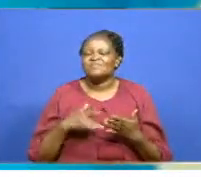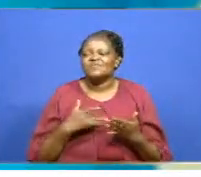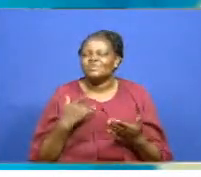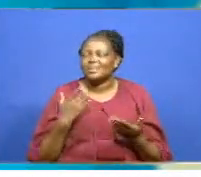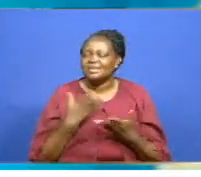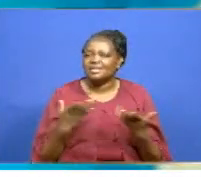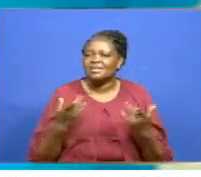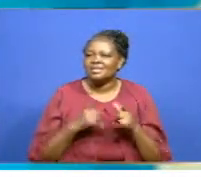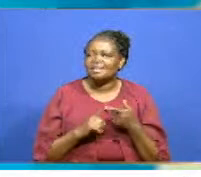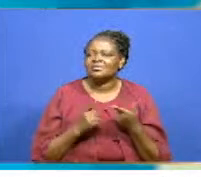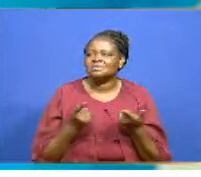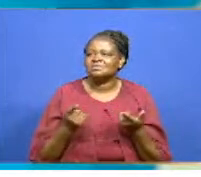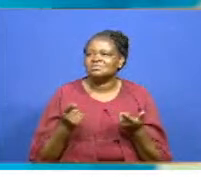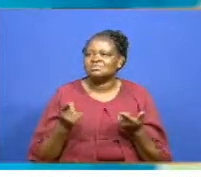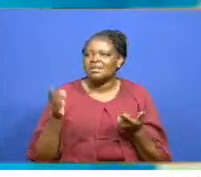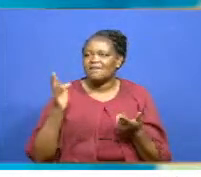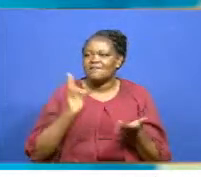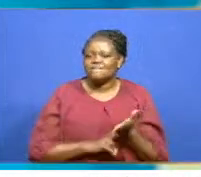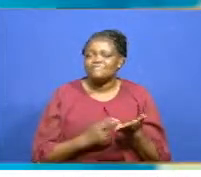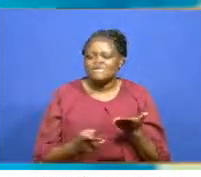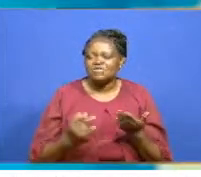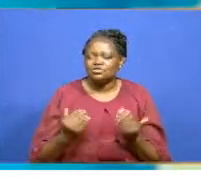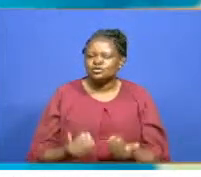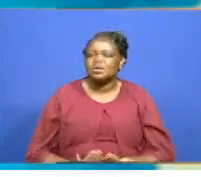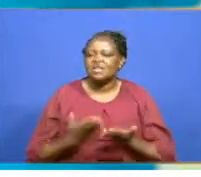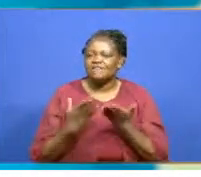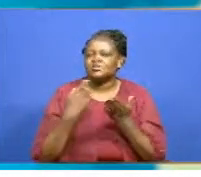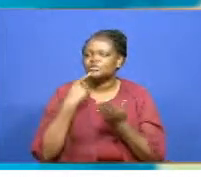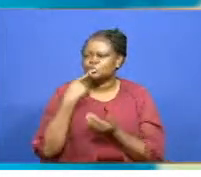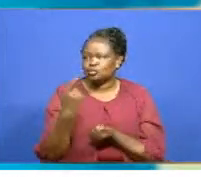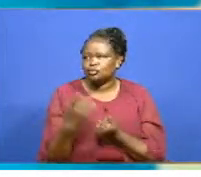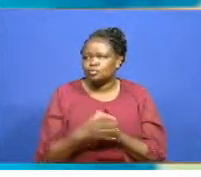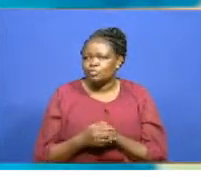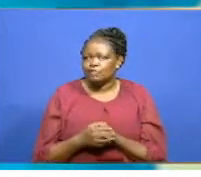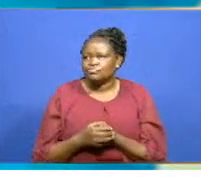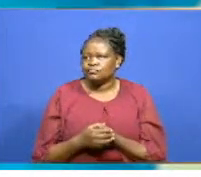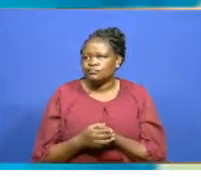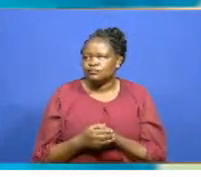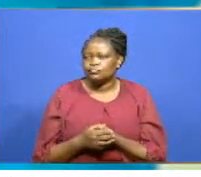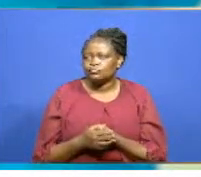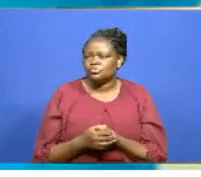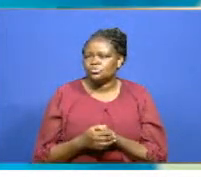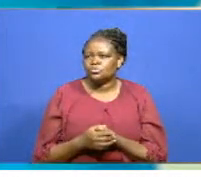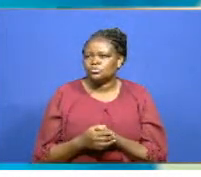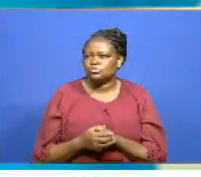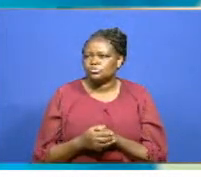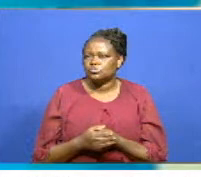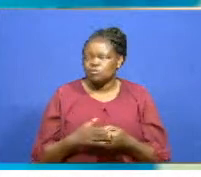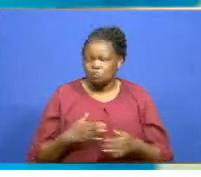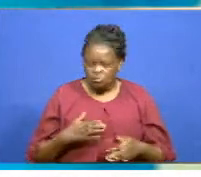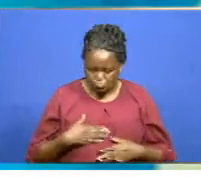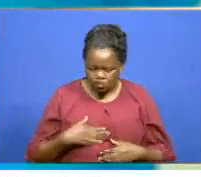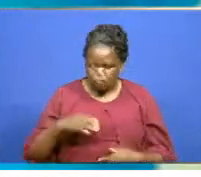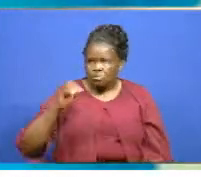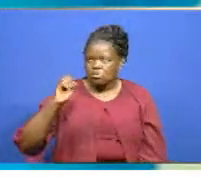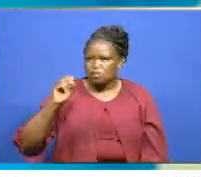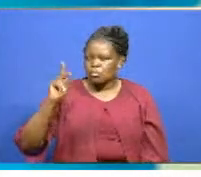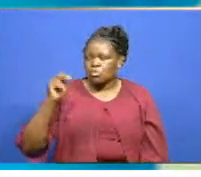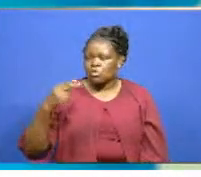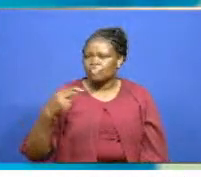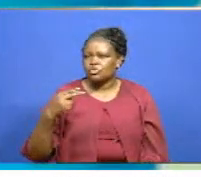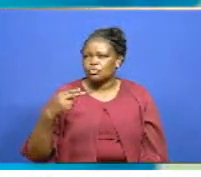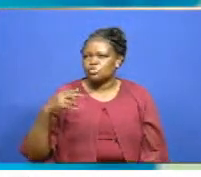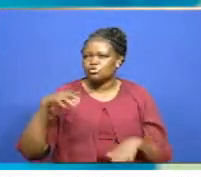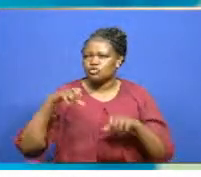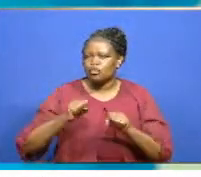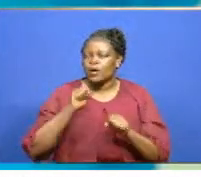thing and then akose ku deliver on mandate. Unaona? So unaona kama marehemu Mheshimiwa Okoth aliweza kuridhiwa na